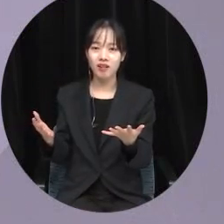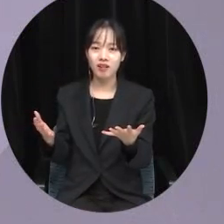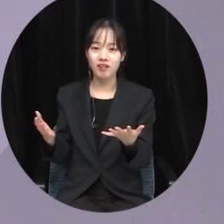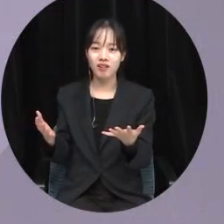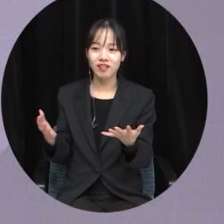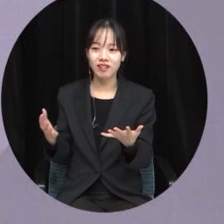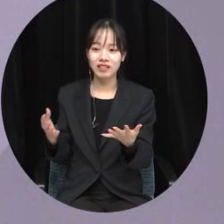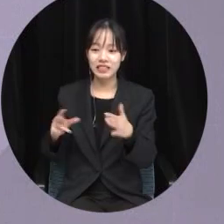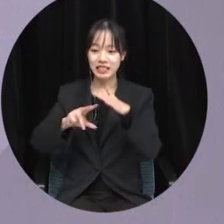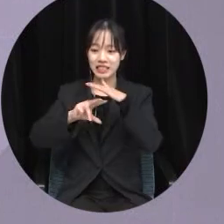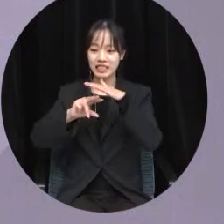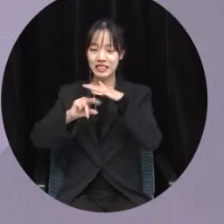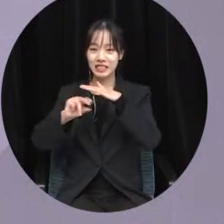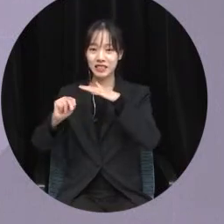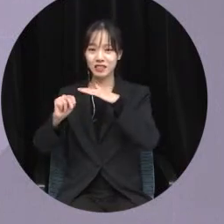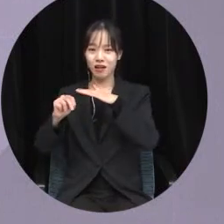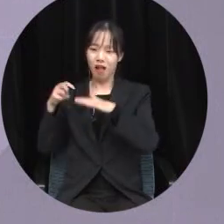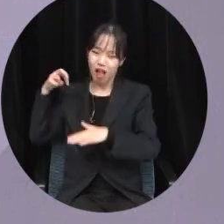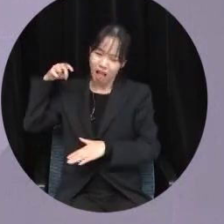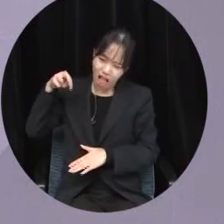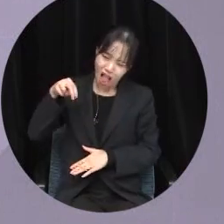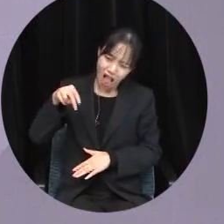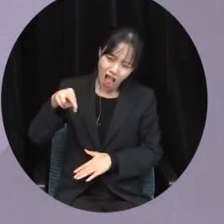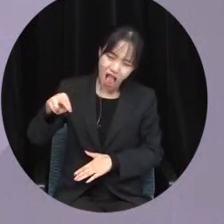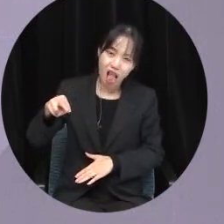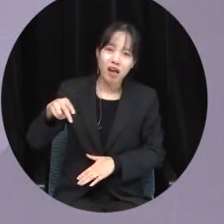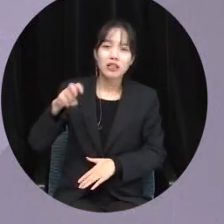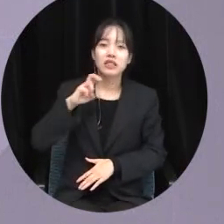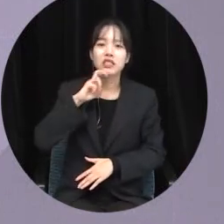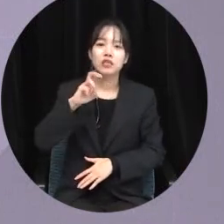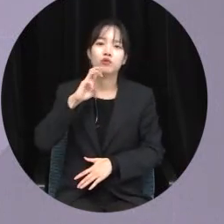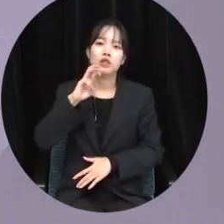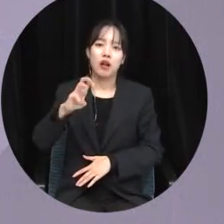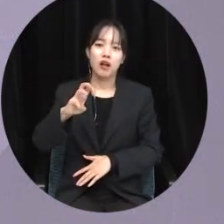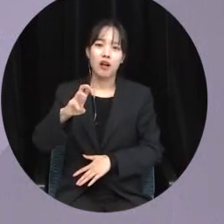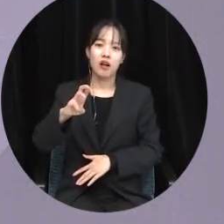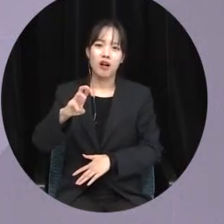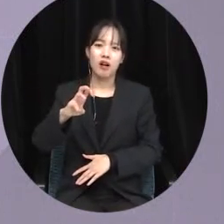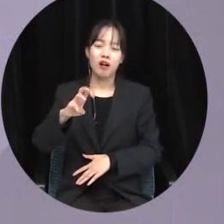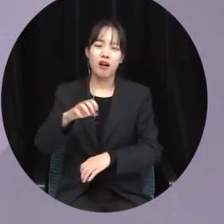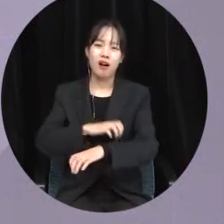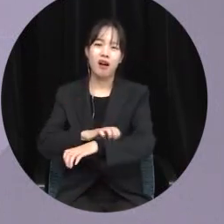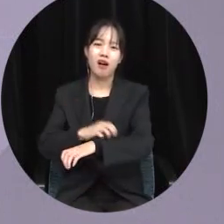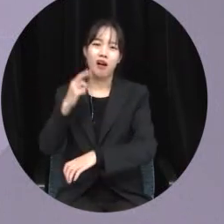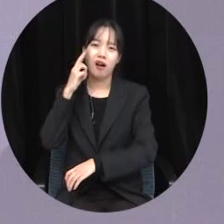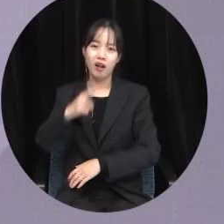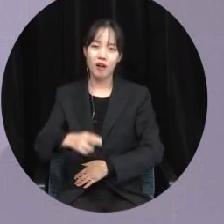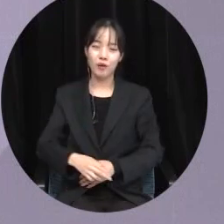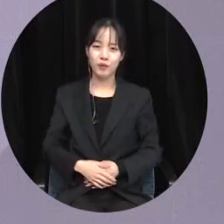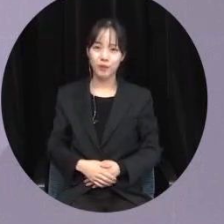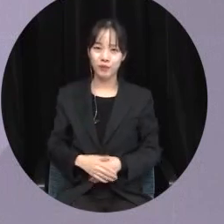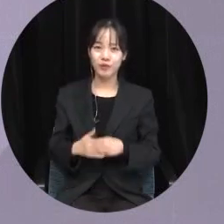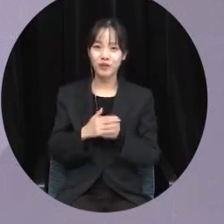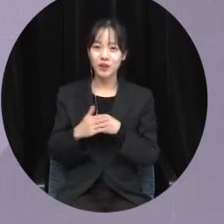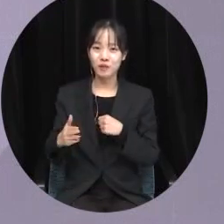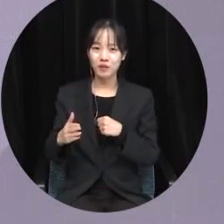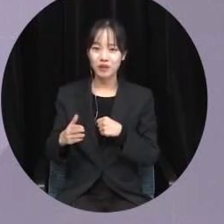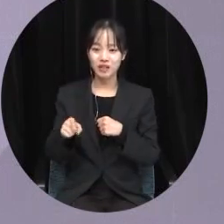걸리는 교통지옥이었습니다. 그래서 사실은 목동선, 강북횡단선과 같은